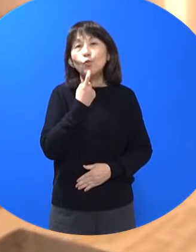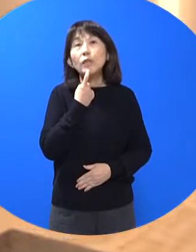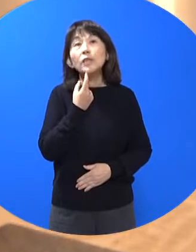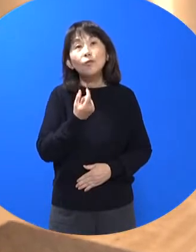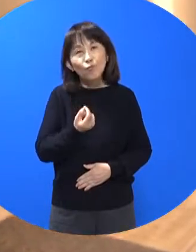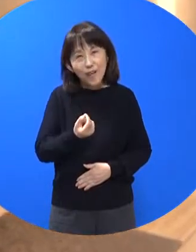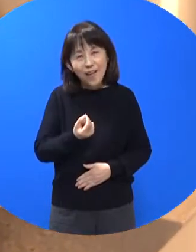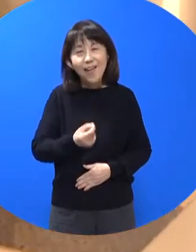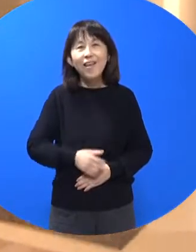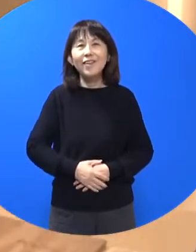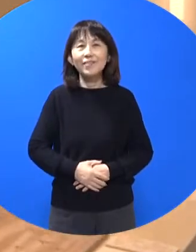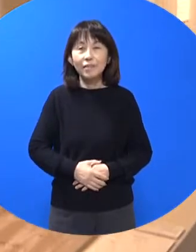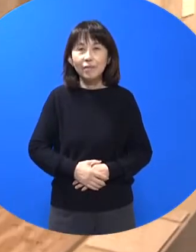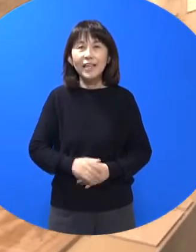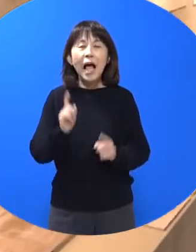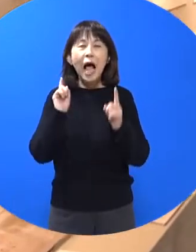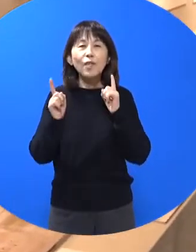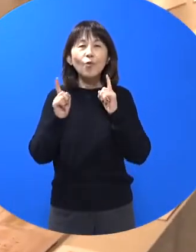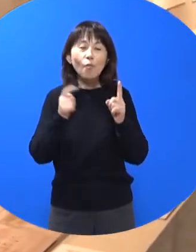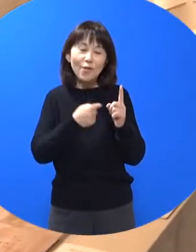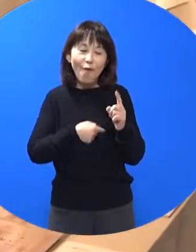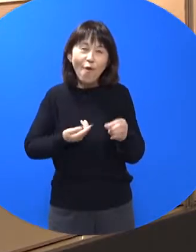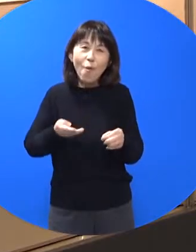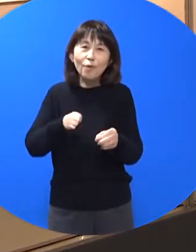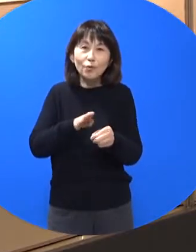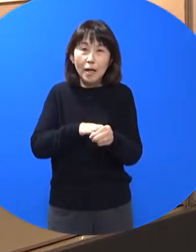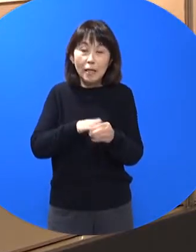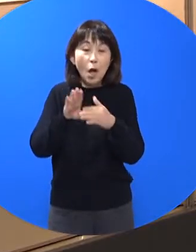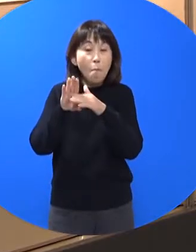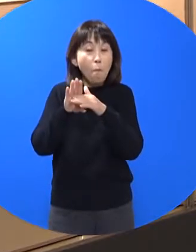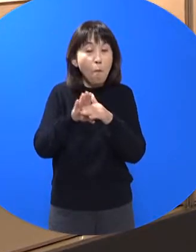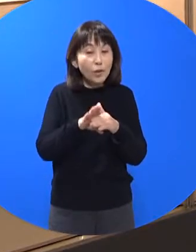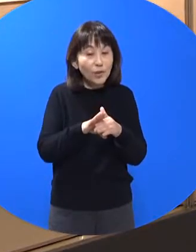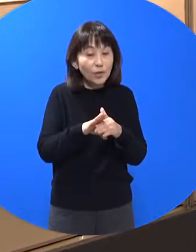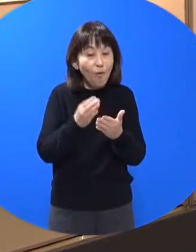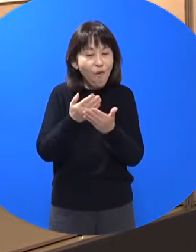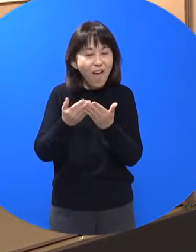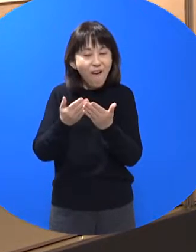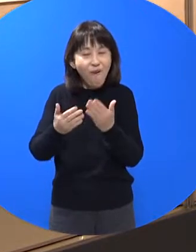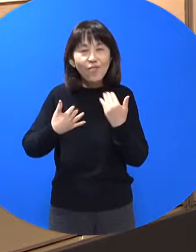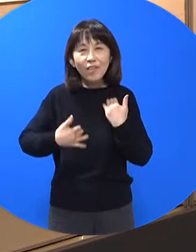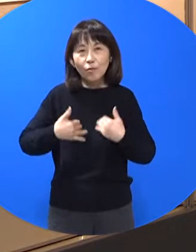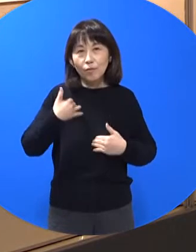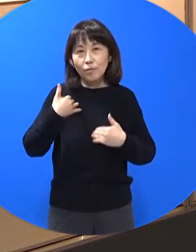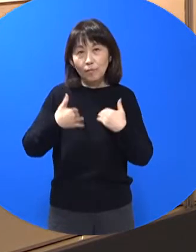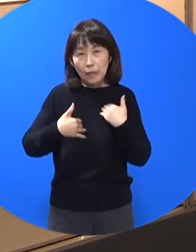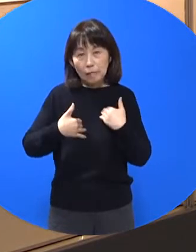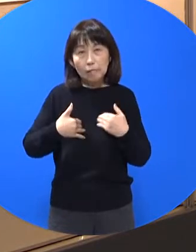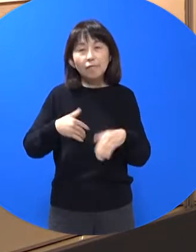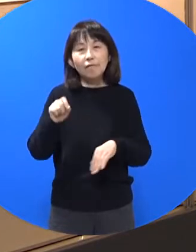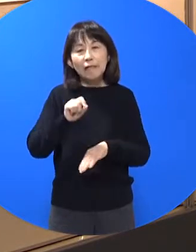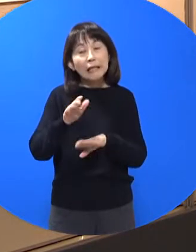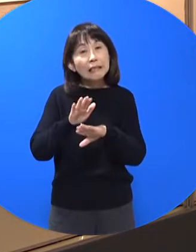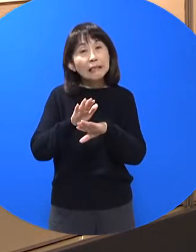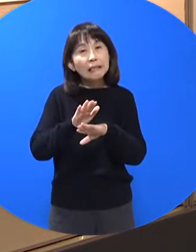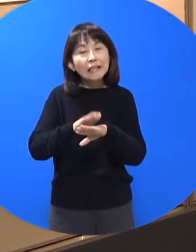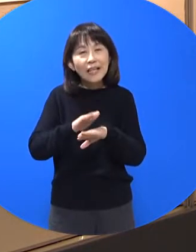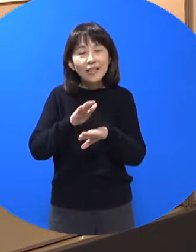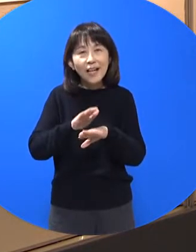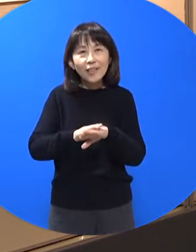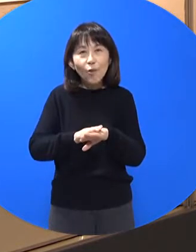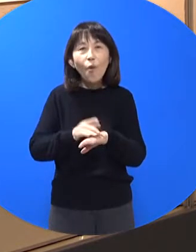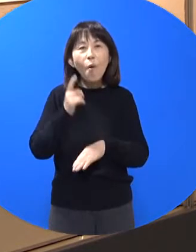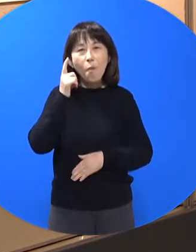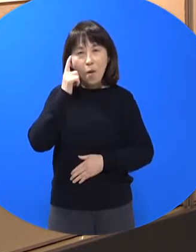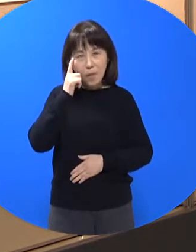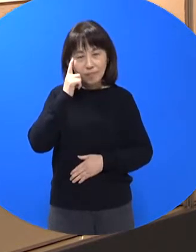ね。 はい、遊び心というのも加えて文字の流れを楽しんでいる、そういうような書き方がこの12月言葉